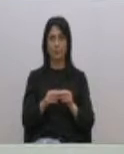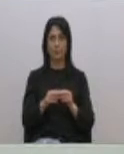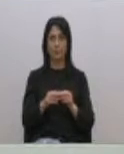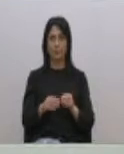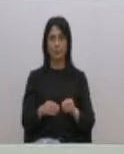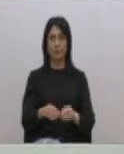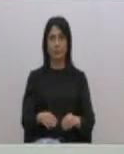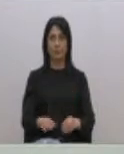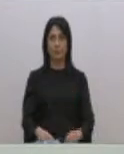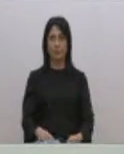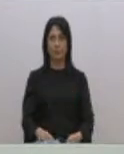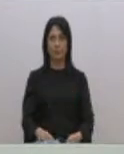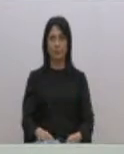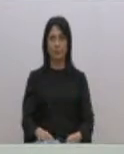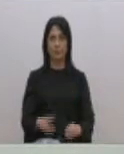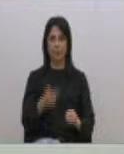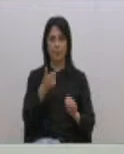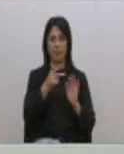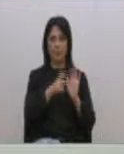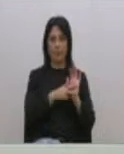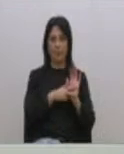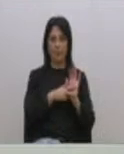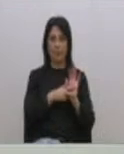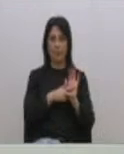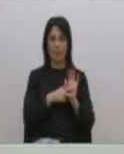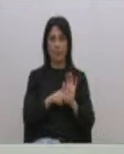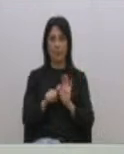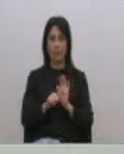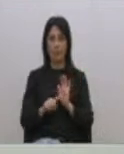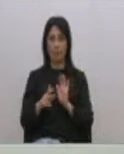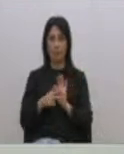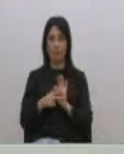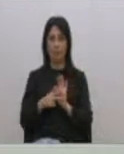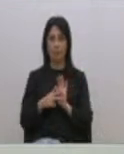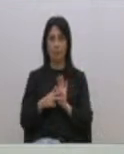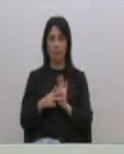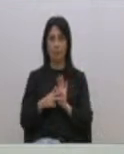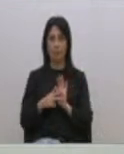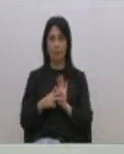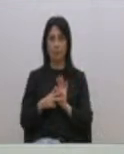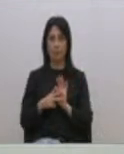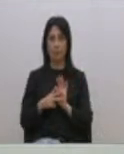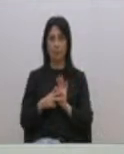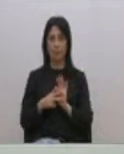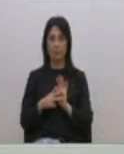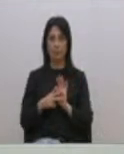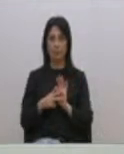Kitkhvebi aris proektis 22 punkti, reglamentis 62 mukhli.